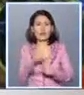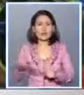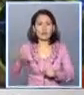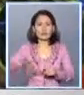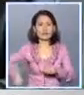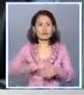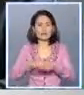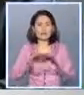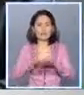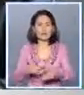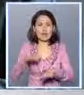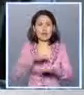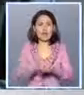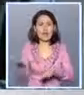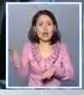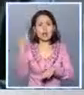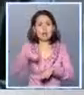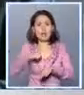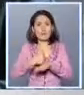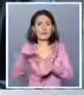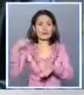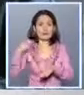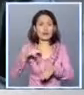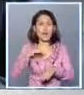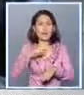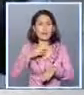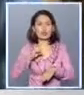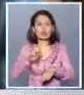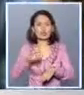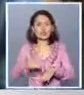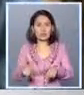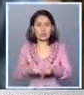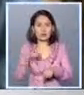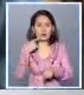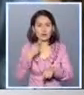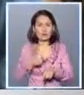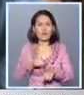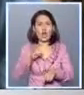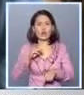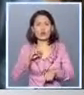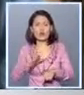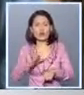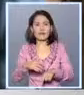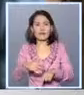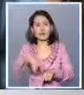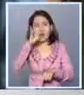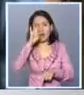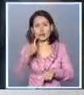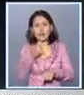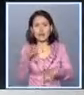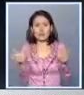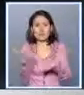барысында Еуропалық инвестициялық банктің экс-президенті Филипп Майштат осылай деді. Ерік Өтембаев екі жақ